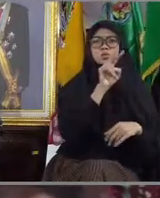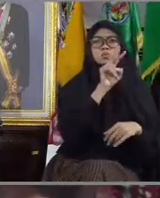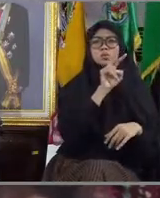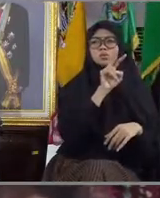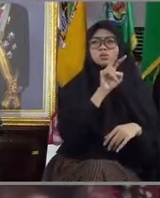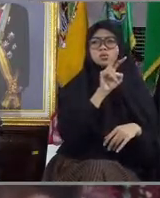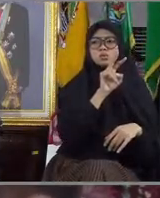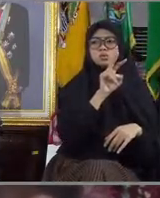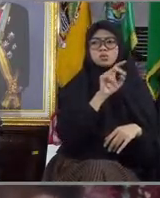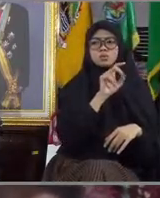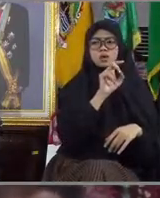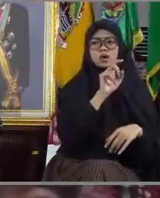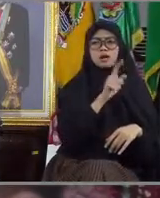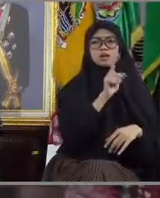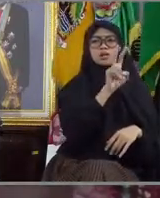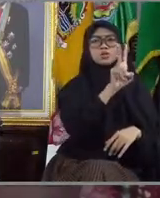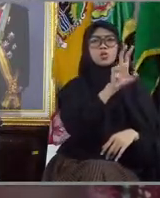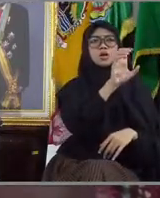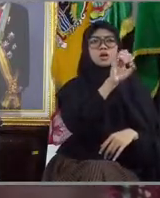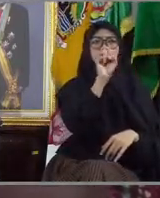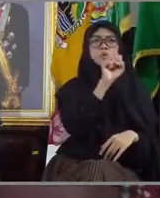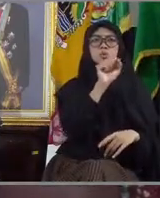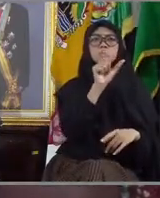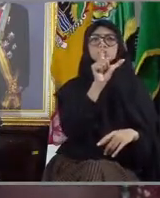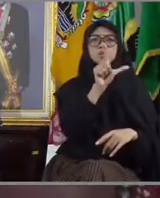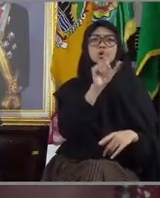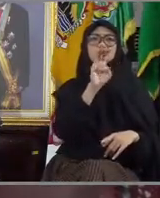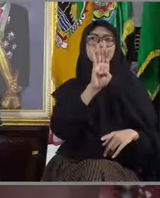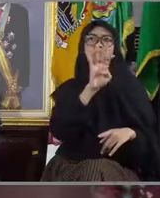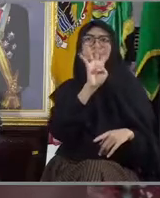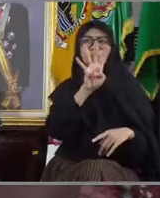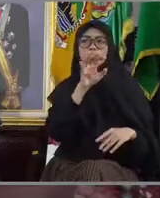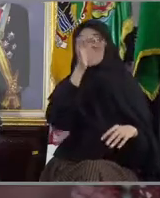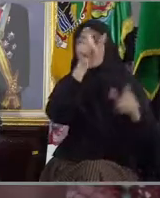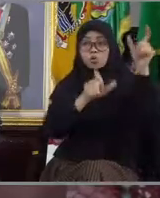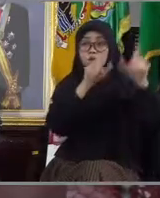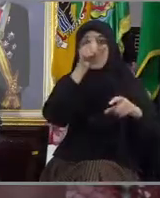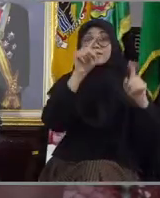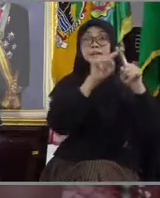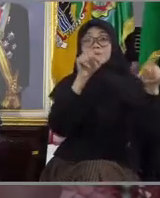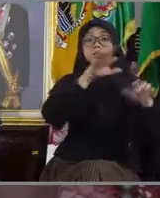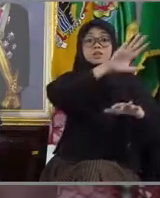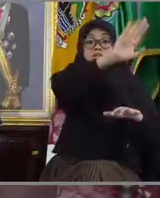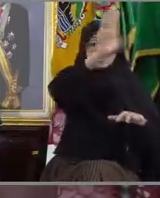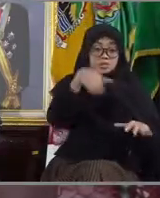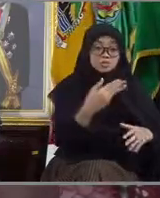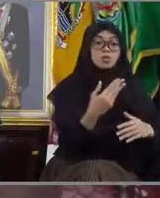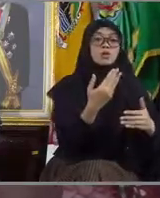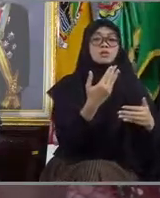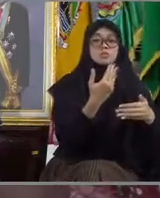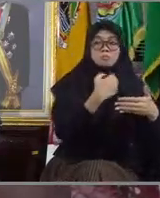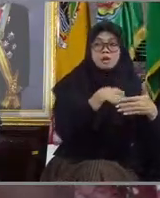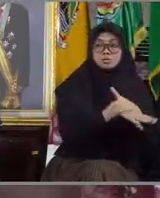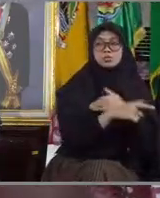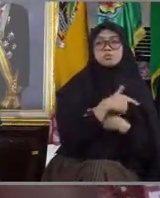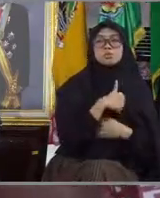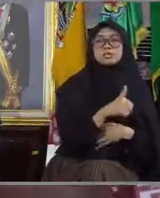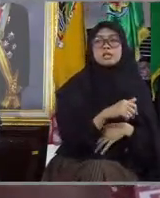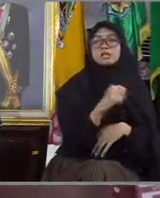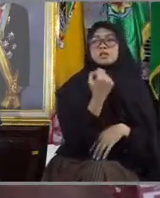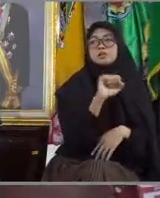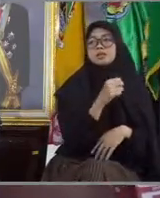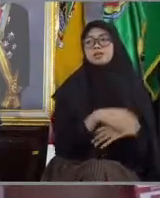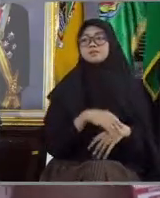9.274 orang. Yeah. Akan tetapi tidak semua disabilitas itu terpenuhi untuk memenuhi program tersebut. Oke, usul